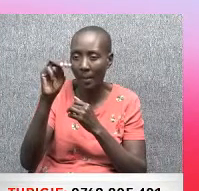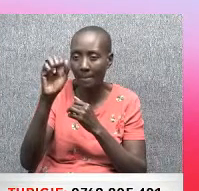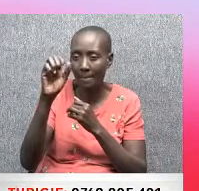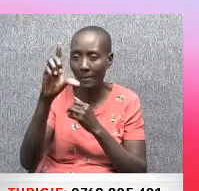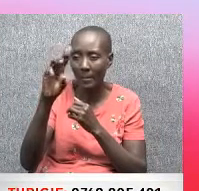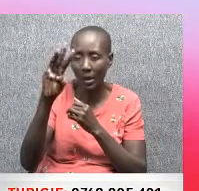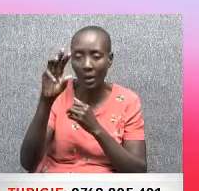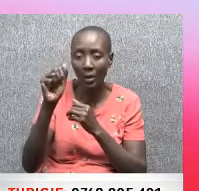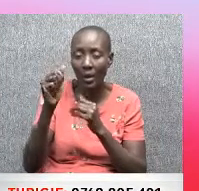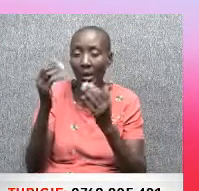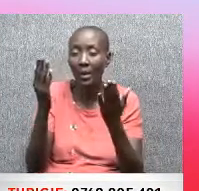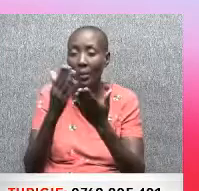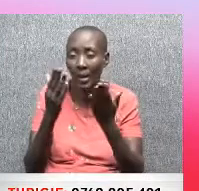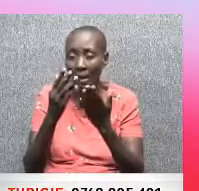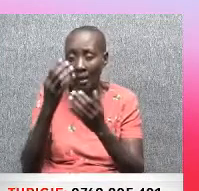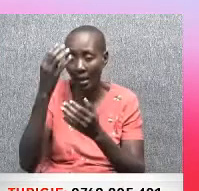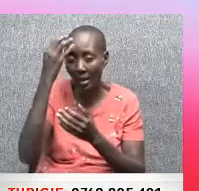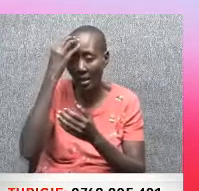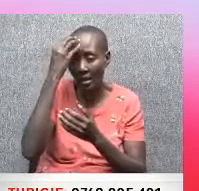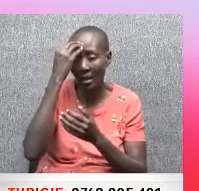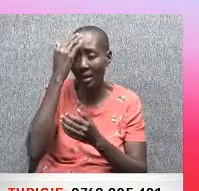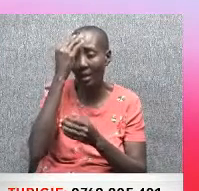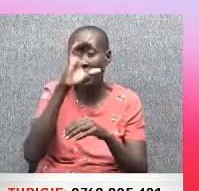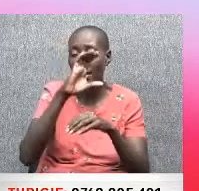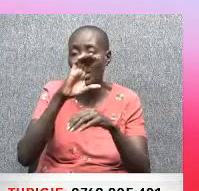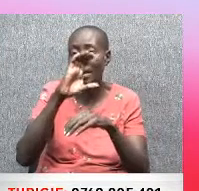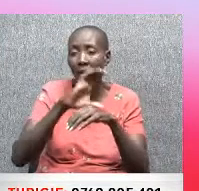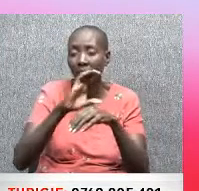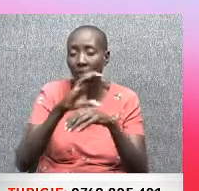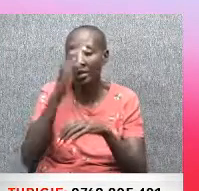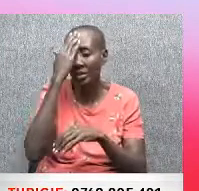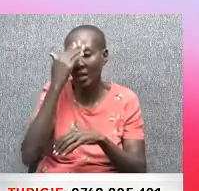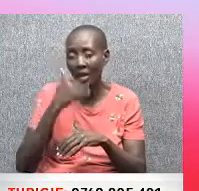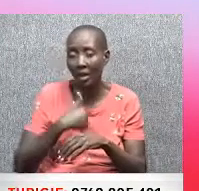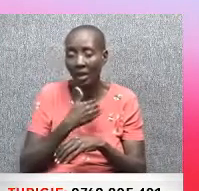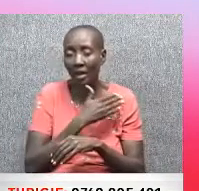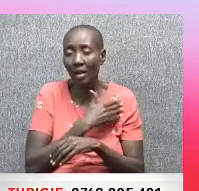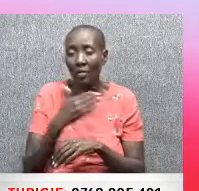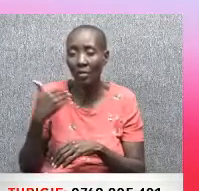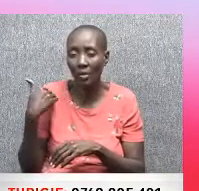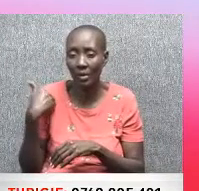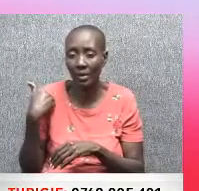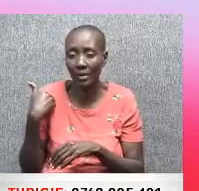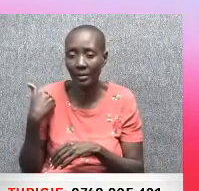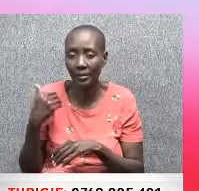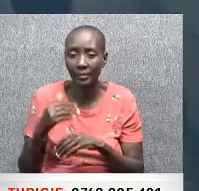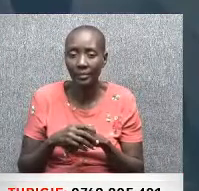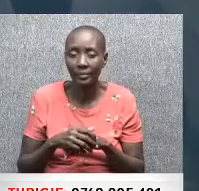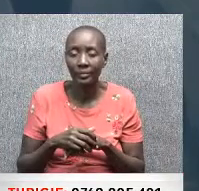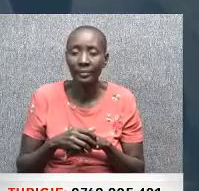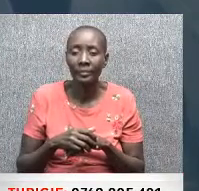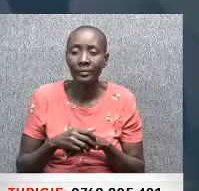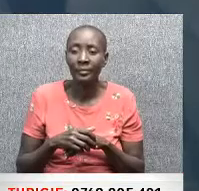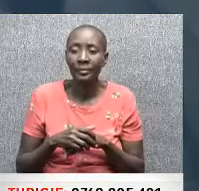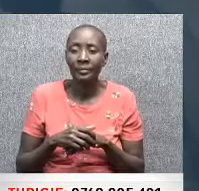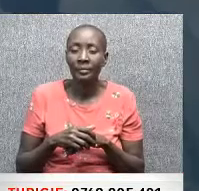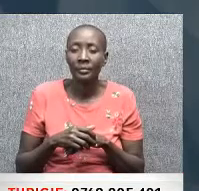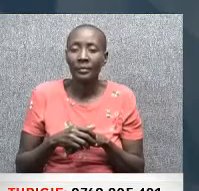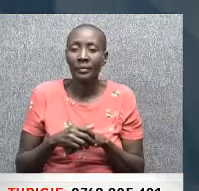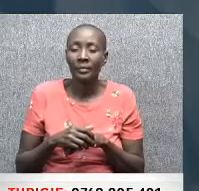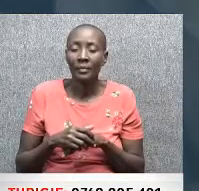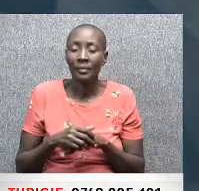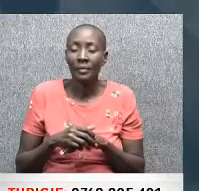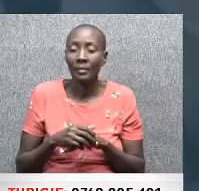Immaculate mjini Kitale. Boniface Baraza alihudhuria na kuwatundilia taarifa ifuatayo. Ibada hiyo ya